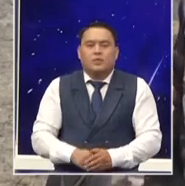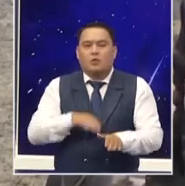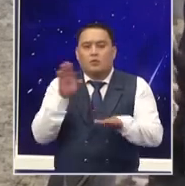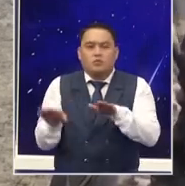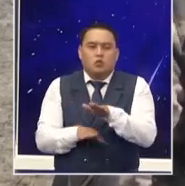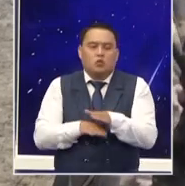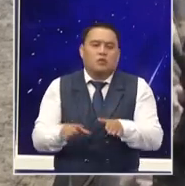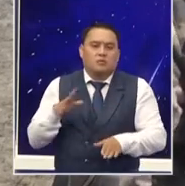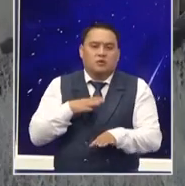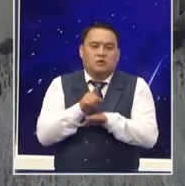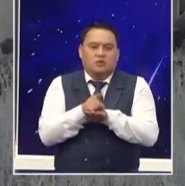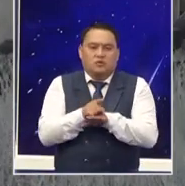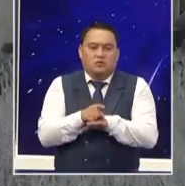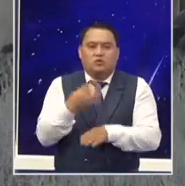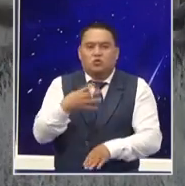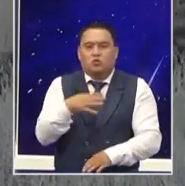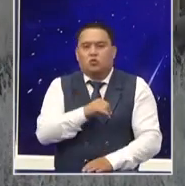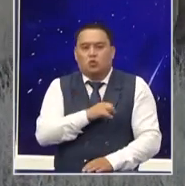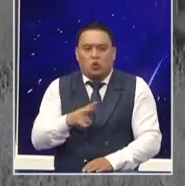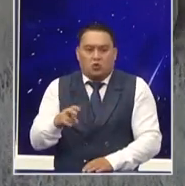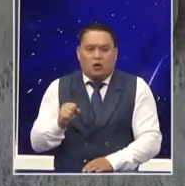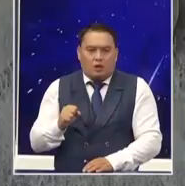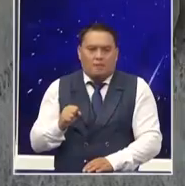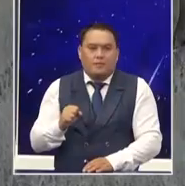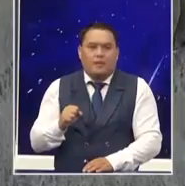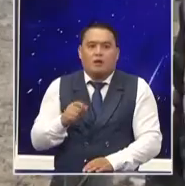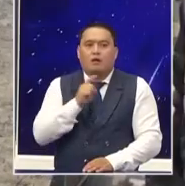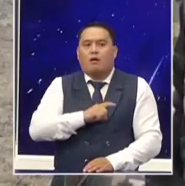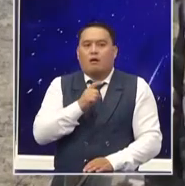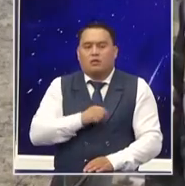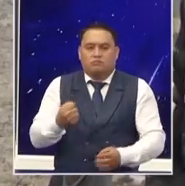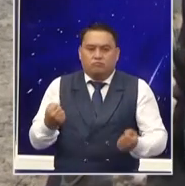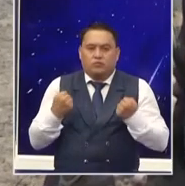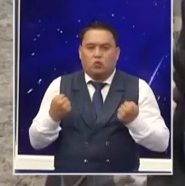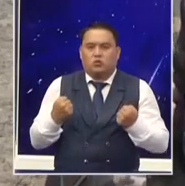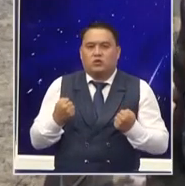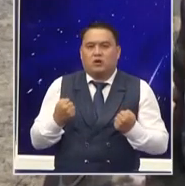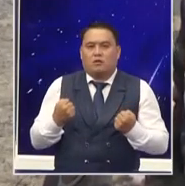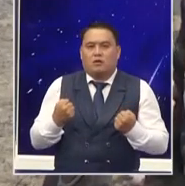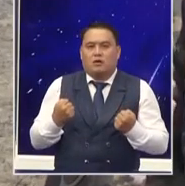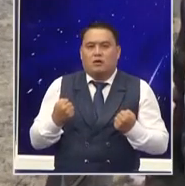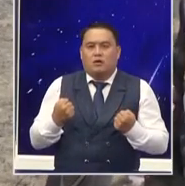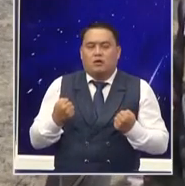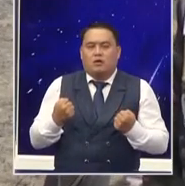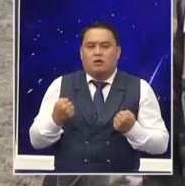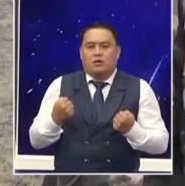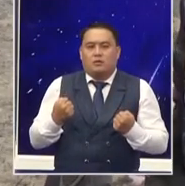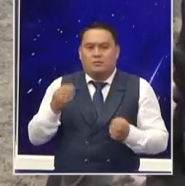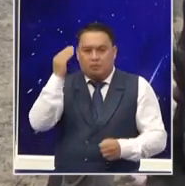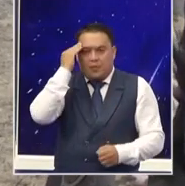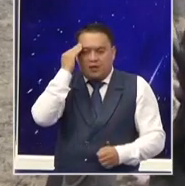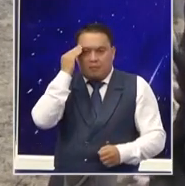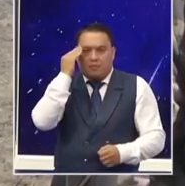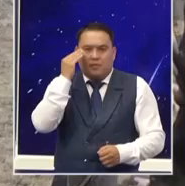которая весит более 40 тонн. Танк. Упражнение позволяет испытывать характер на мужество и обучить методам борьбы